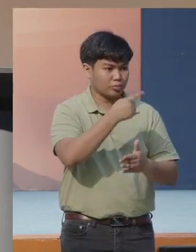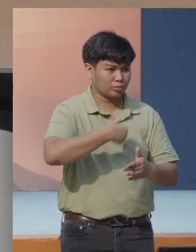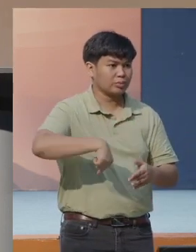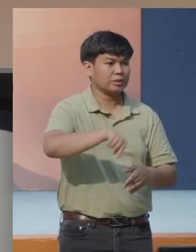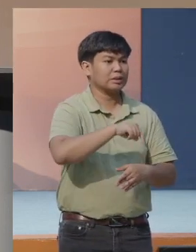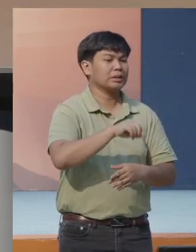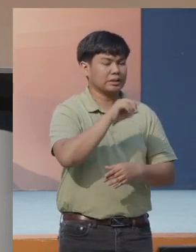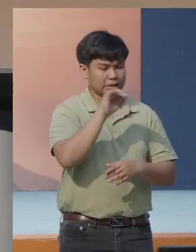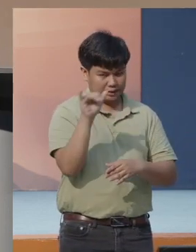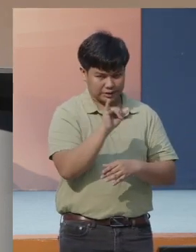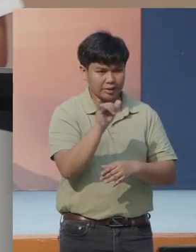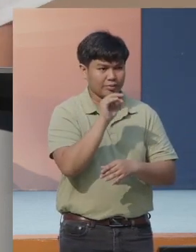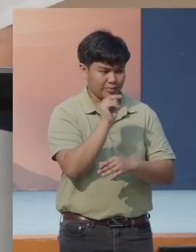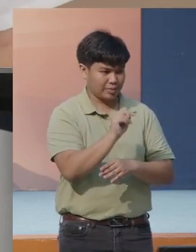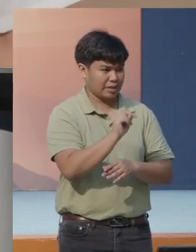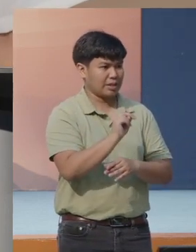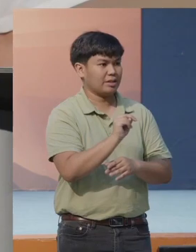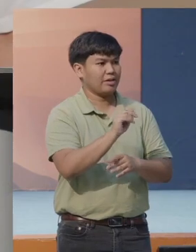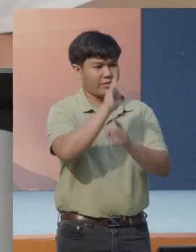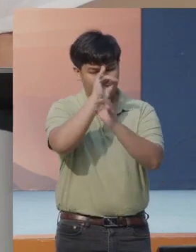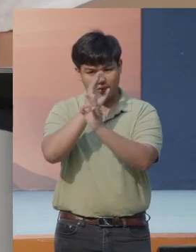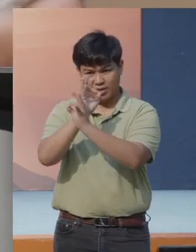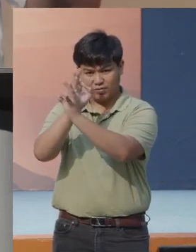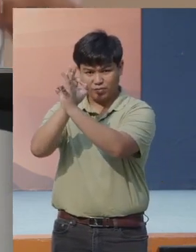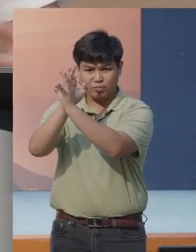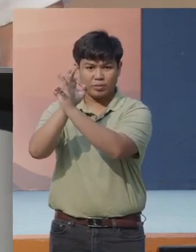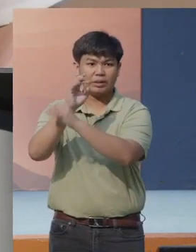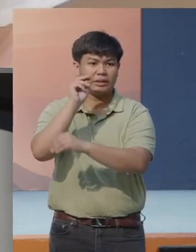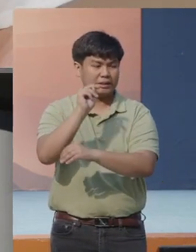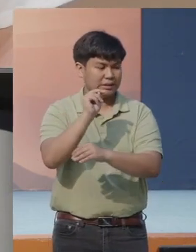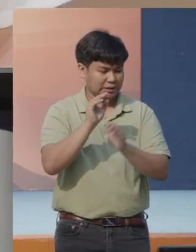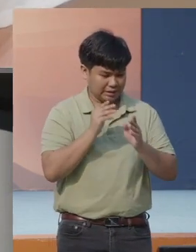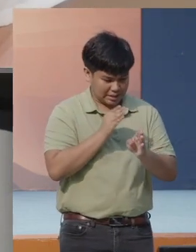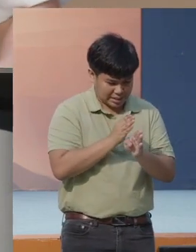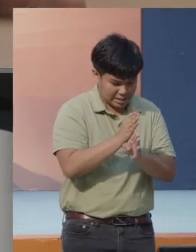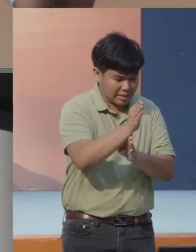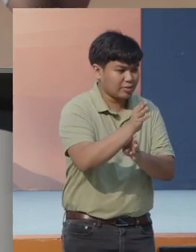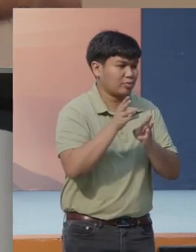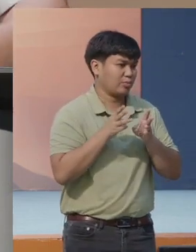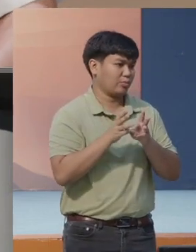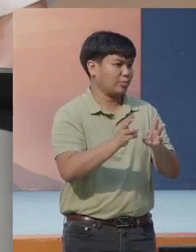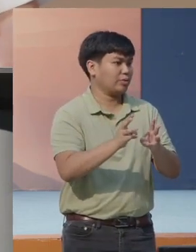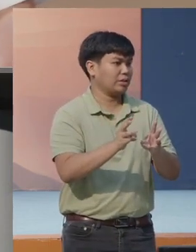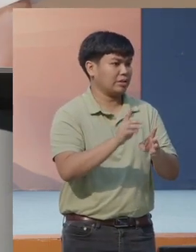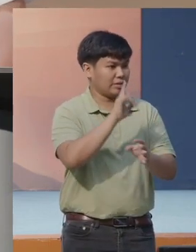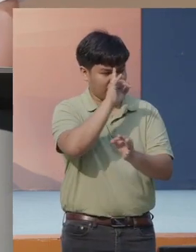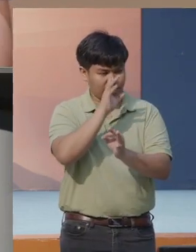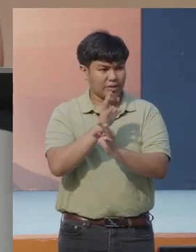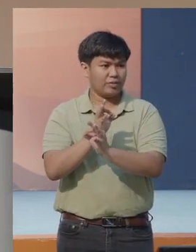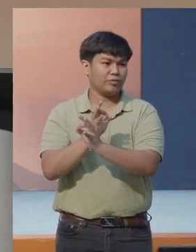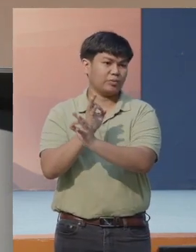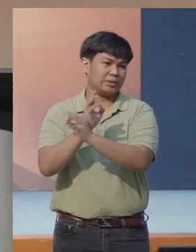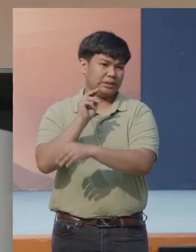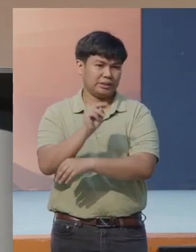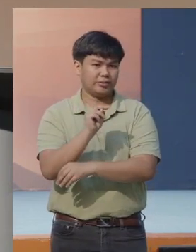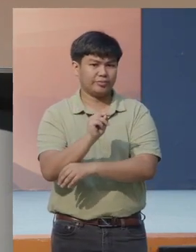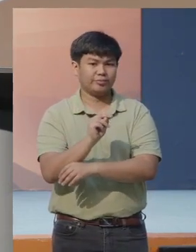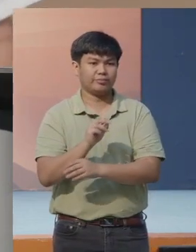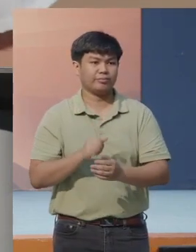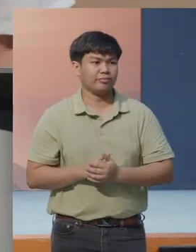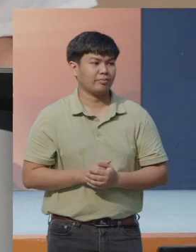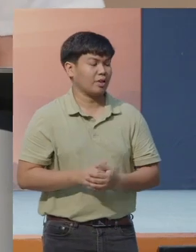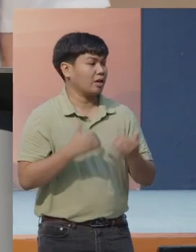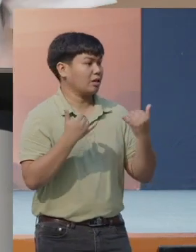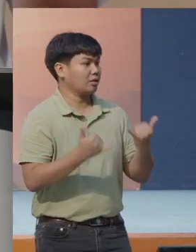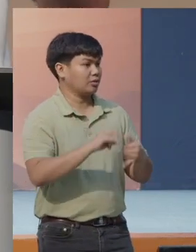rin. Dapat tapat, dapat matuwid, dapat faithful. Sa atin